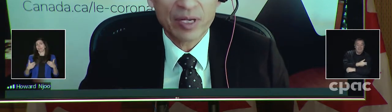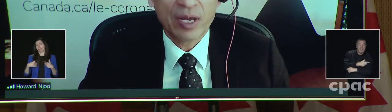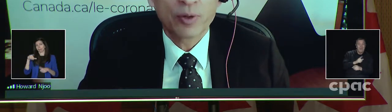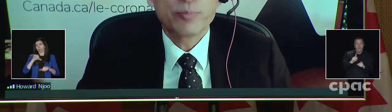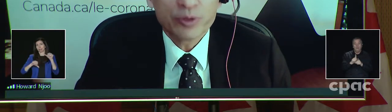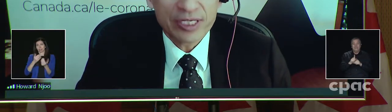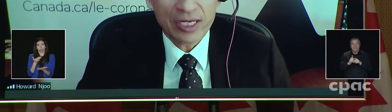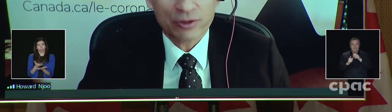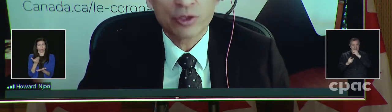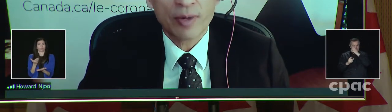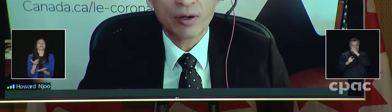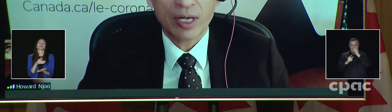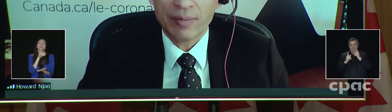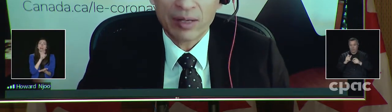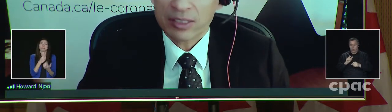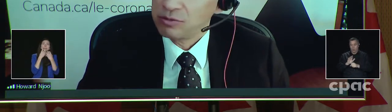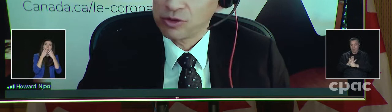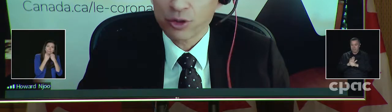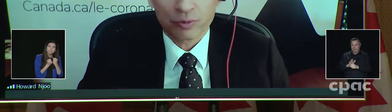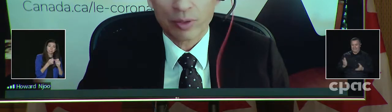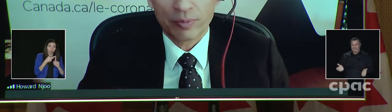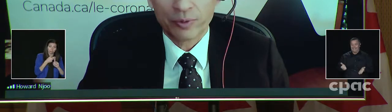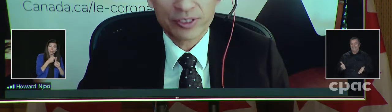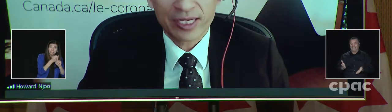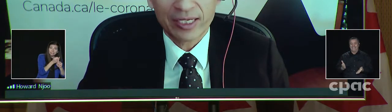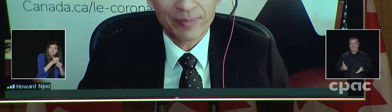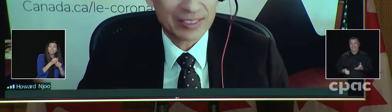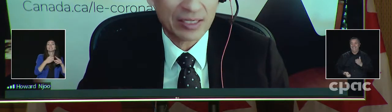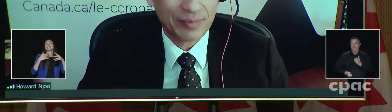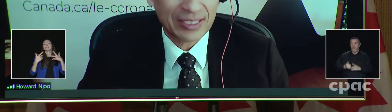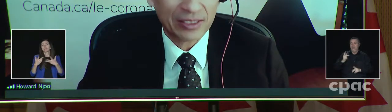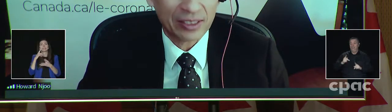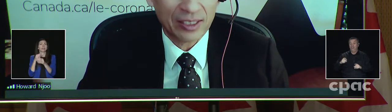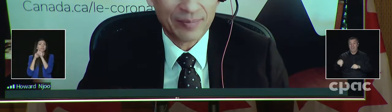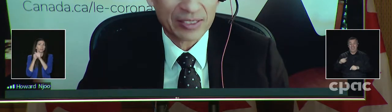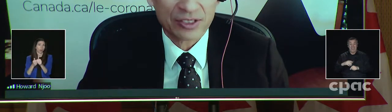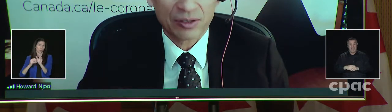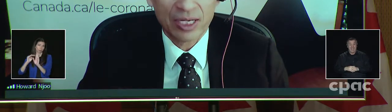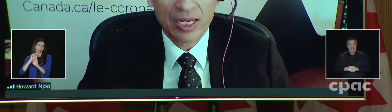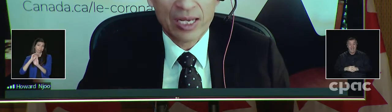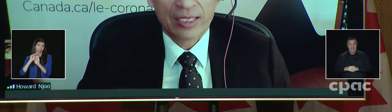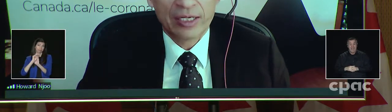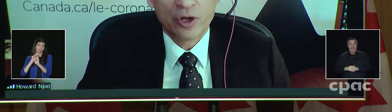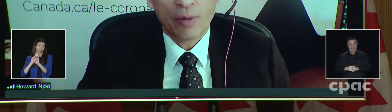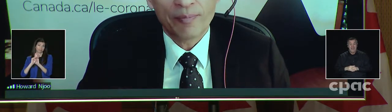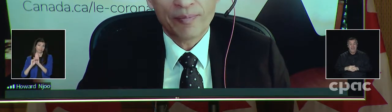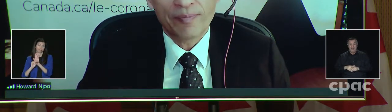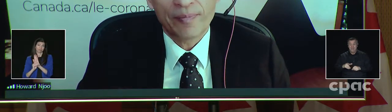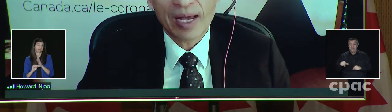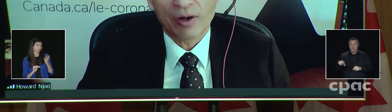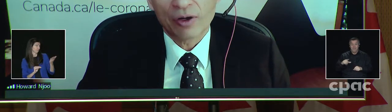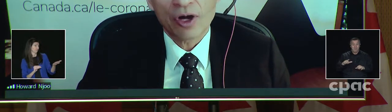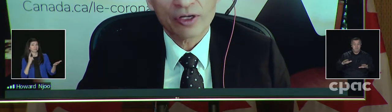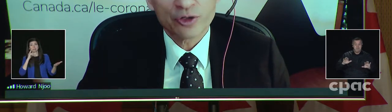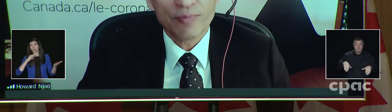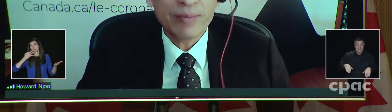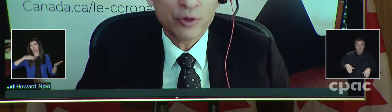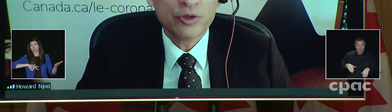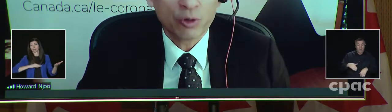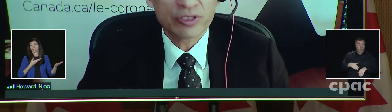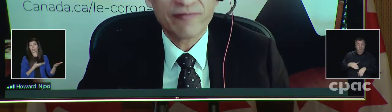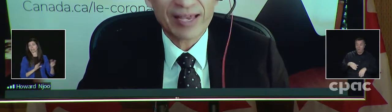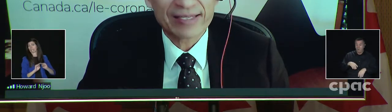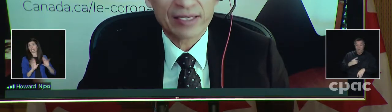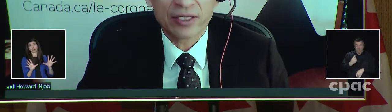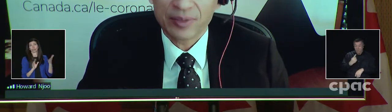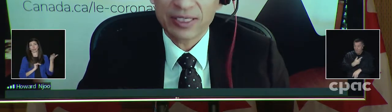c'est pour pousser tout le monde, plus les personnes, peut-être les personnes qui n'ont pas encore reçu même une